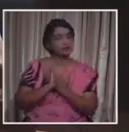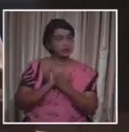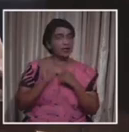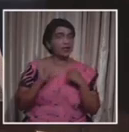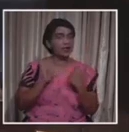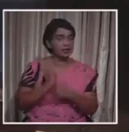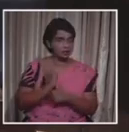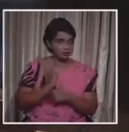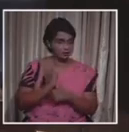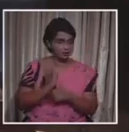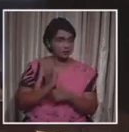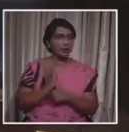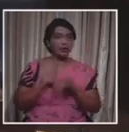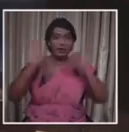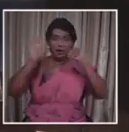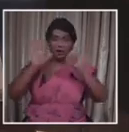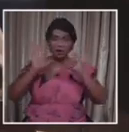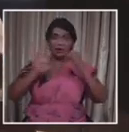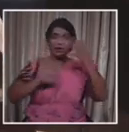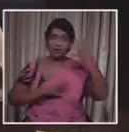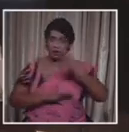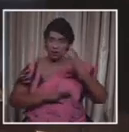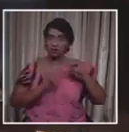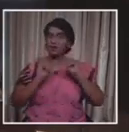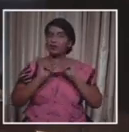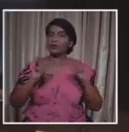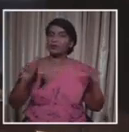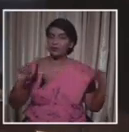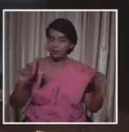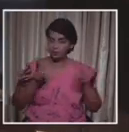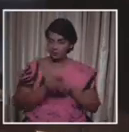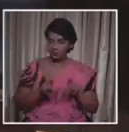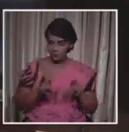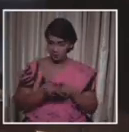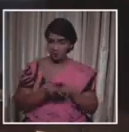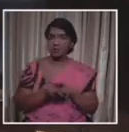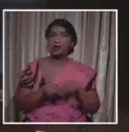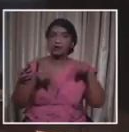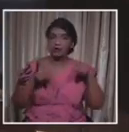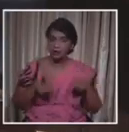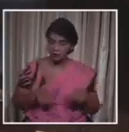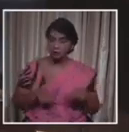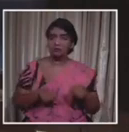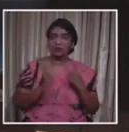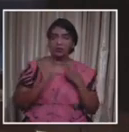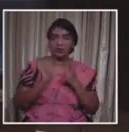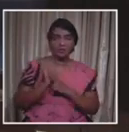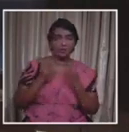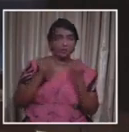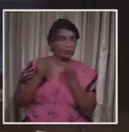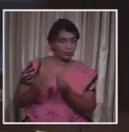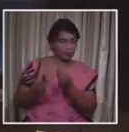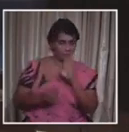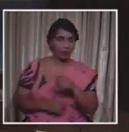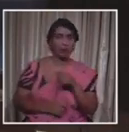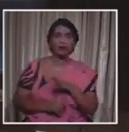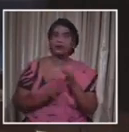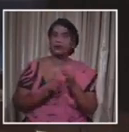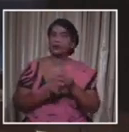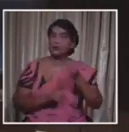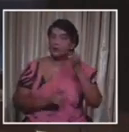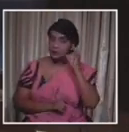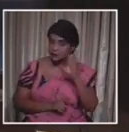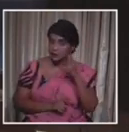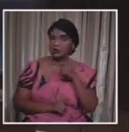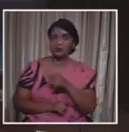පනතේ 6-4 වැනි වගන්තිය ප්‍රකාරව දැනට පුරප්පාඩු වී තිබෙන ජනාධිපති